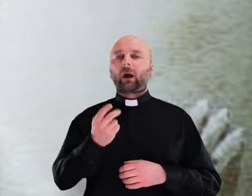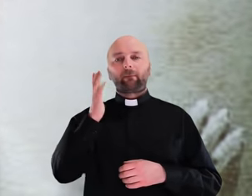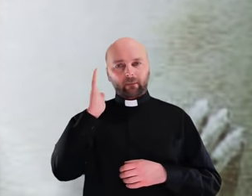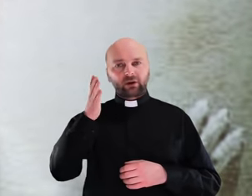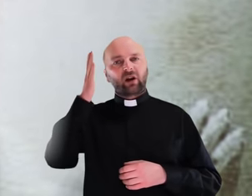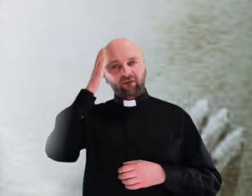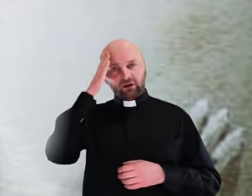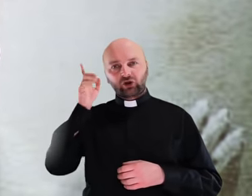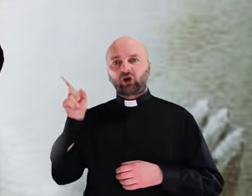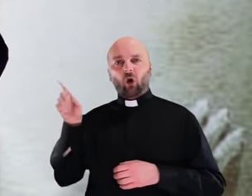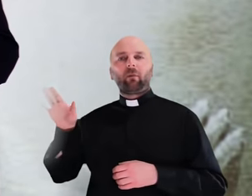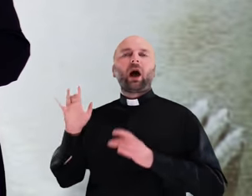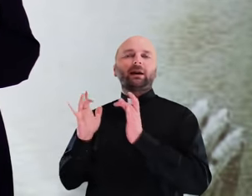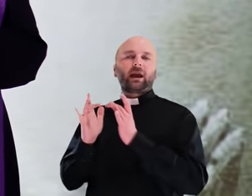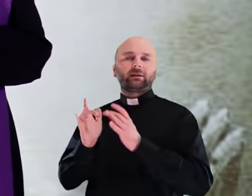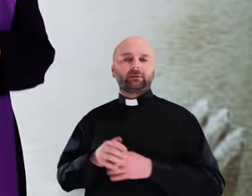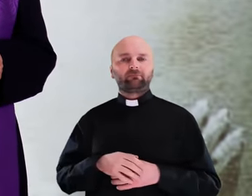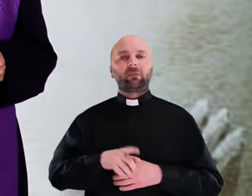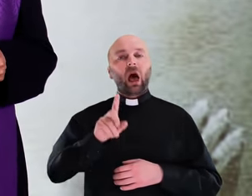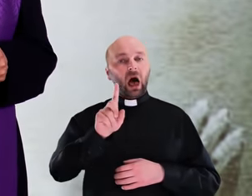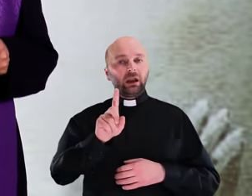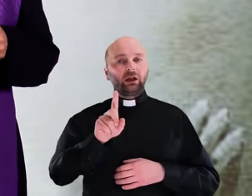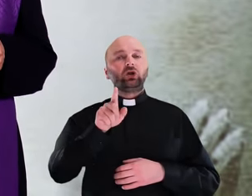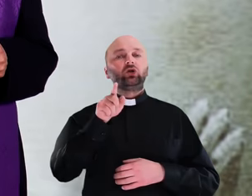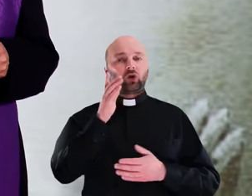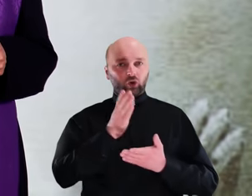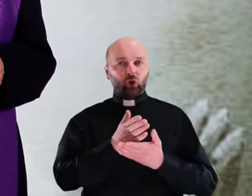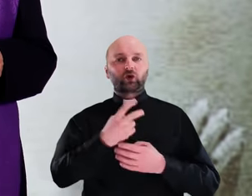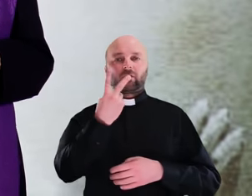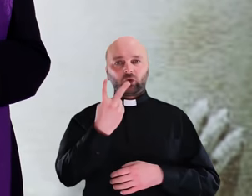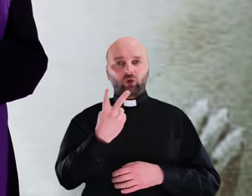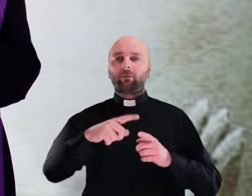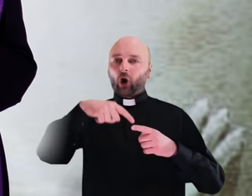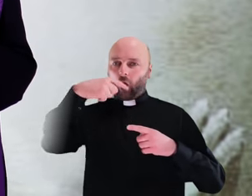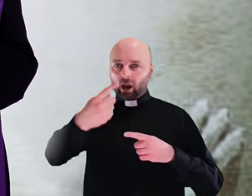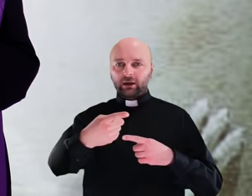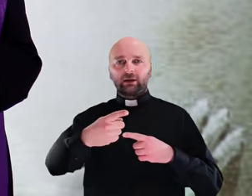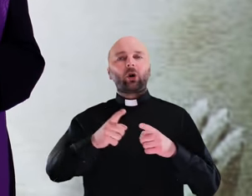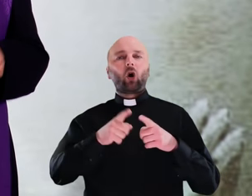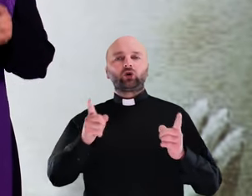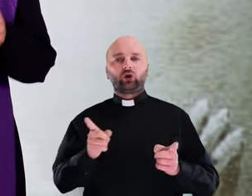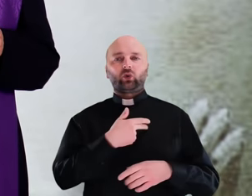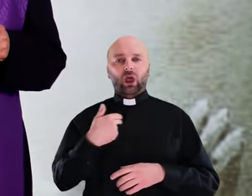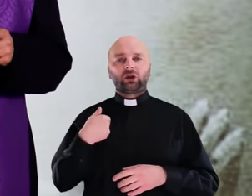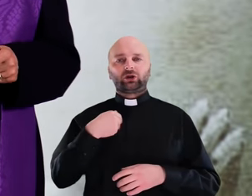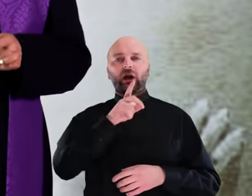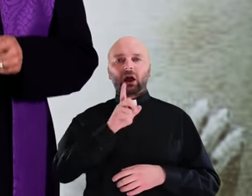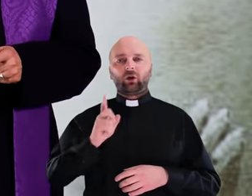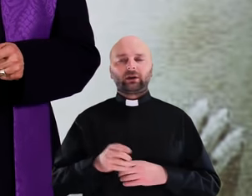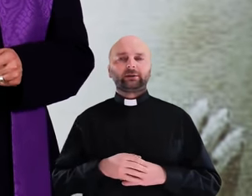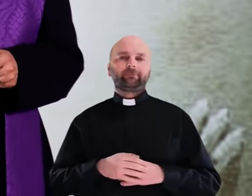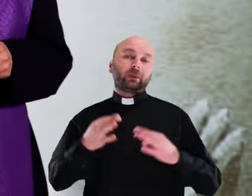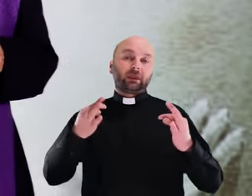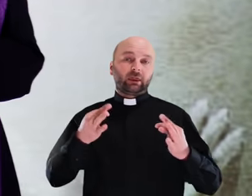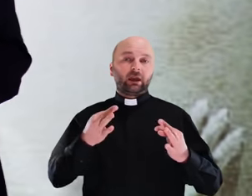miał absolutną rację. Ale to już w drugim, kolejnym odcinku naszych rekolekcji. Na razie